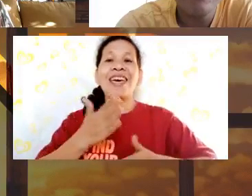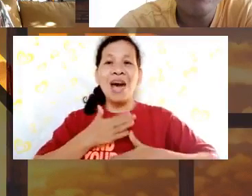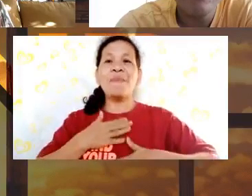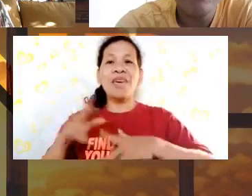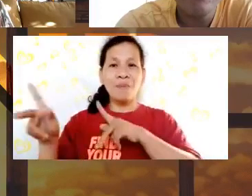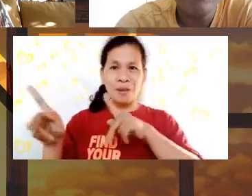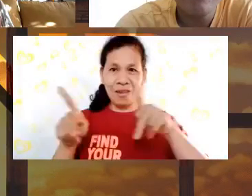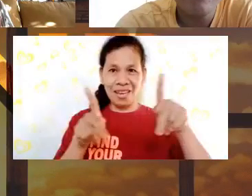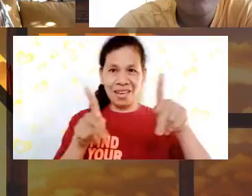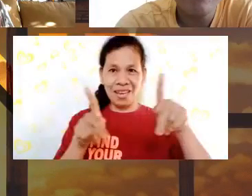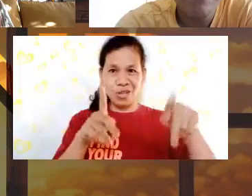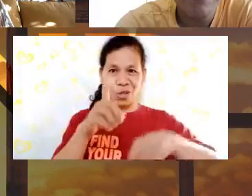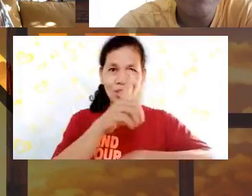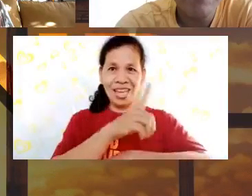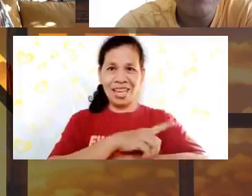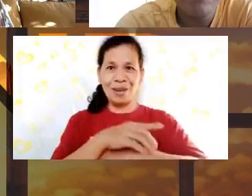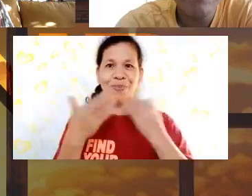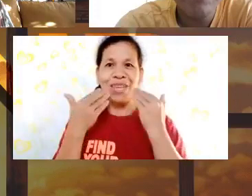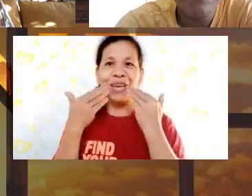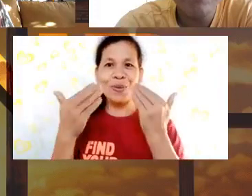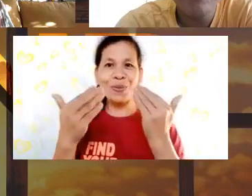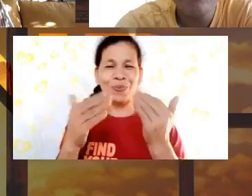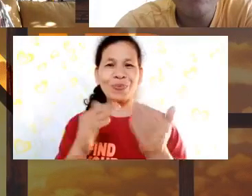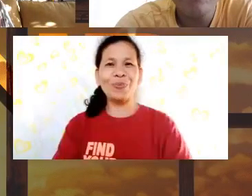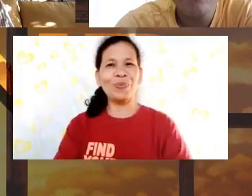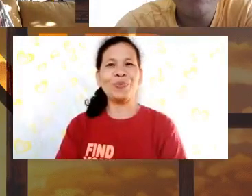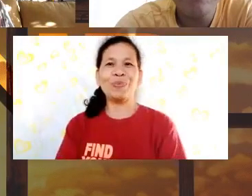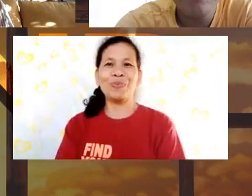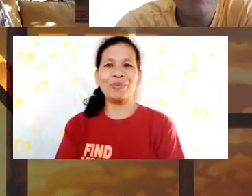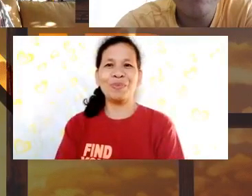and happy preparation day. Thank you.